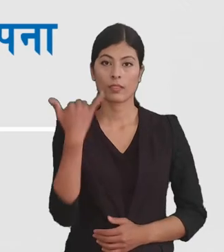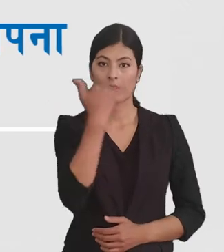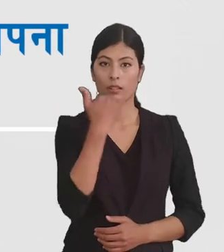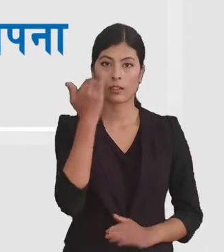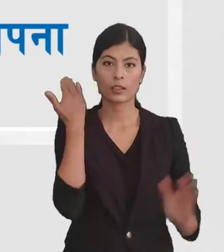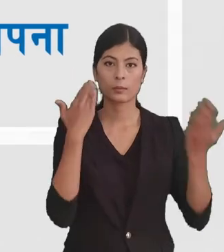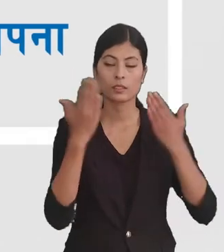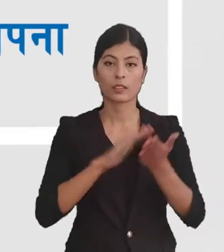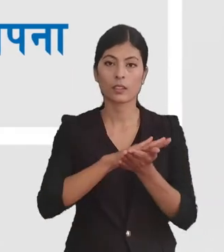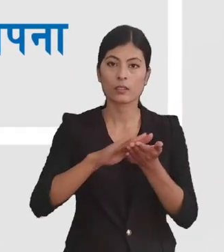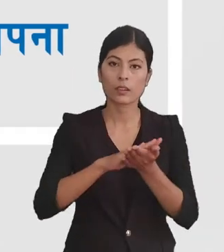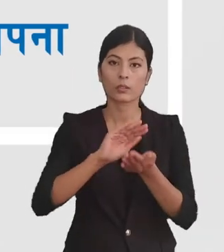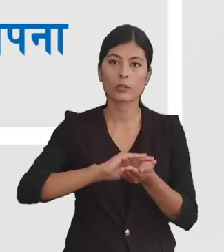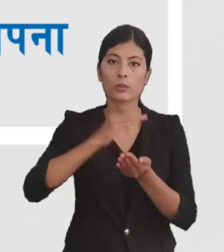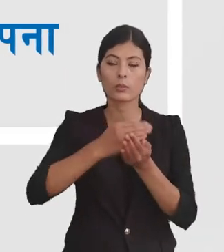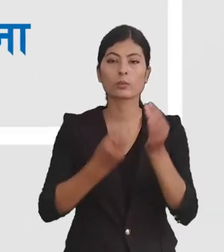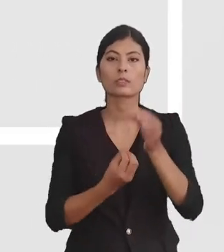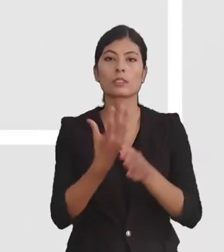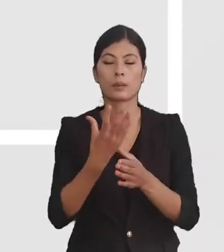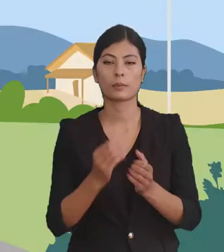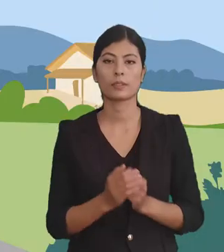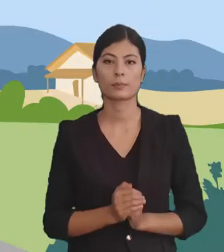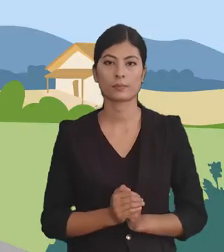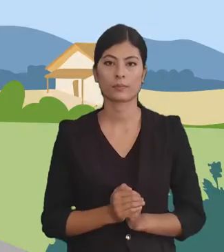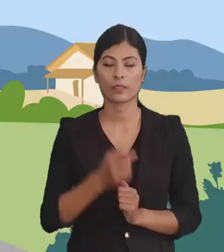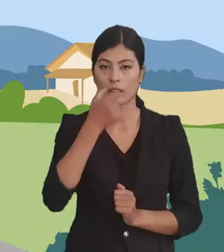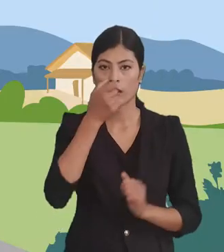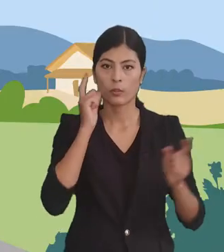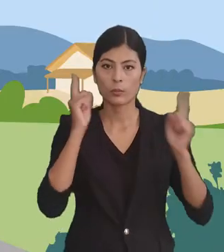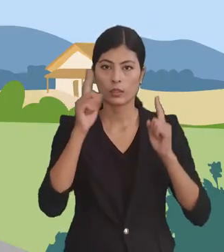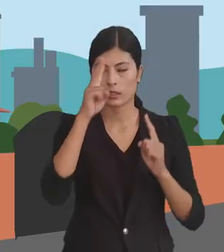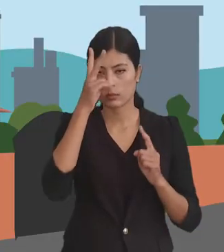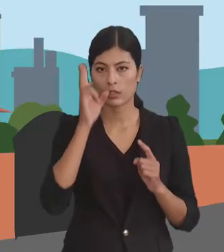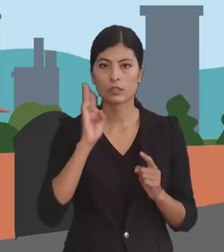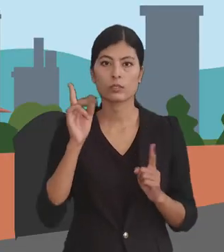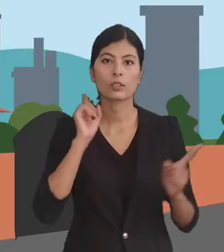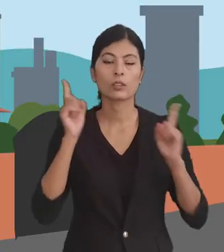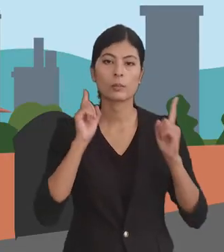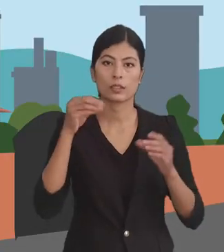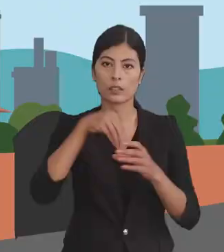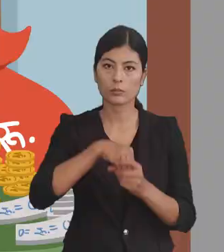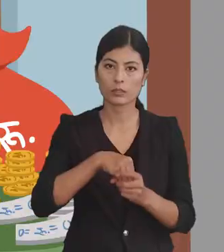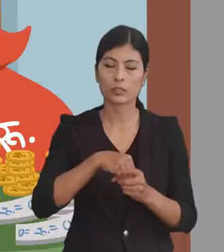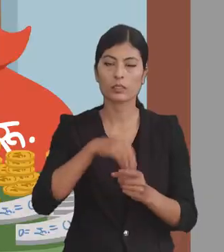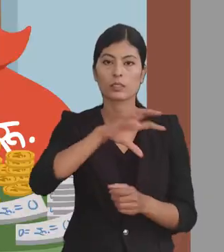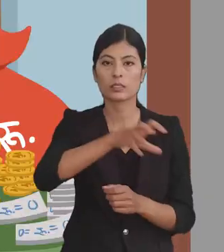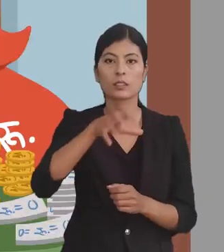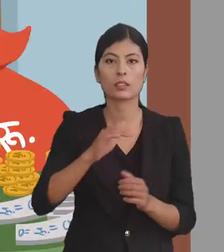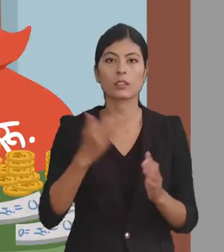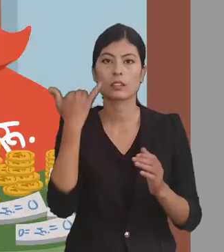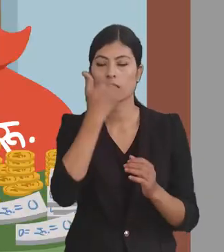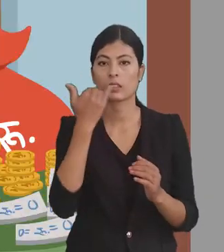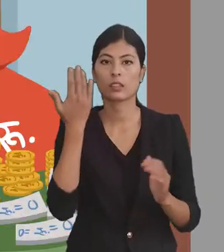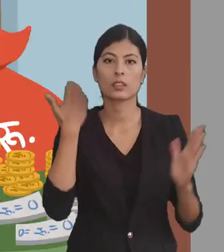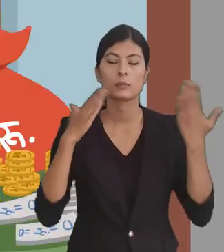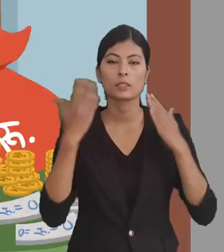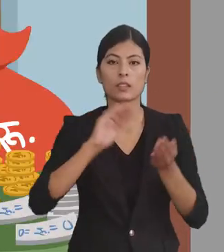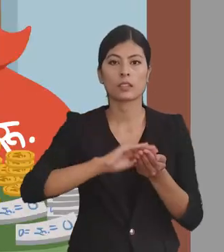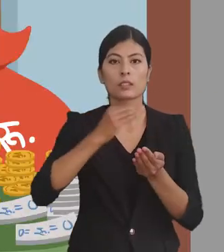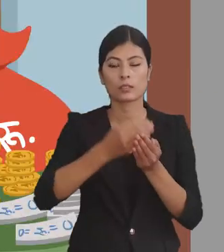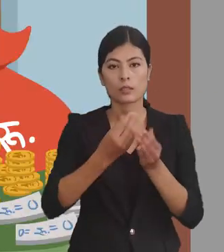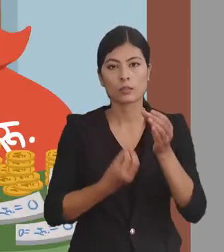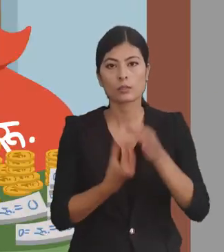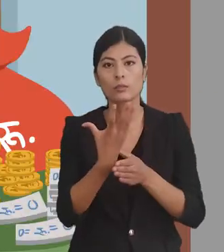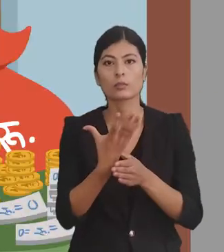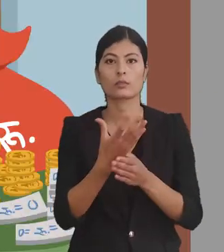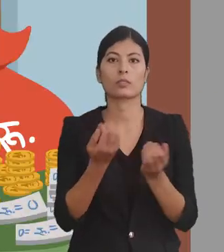लैंगिक हिंसा निवारण कोषको स्थापना। गाउँपालिका वा नगरपालिकाले स्थानीय लैङ्गिक हिंसा निवारण कोष स्थापना गर्न